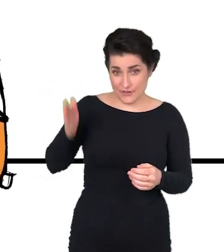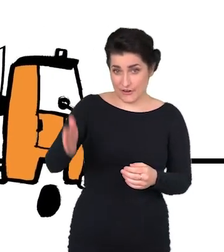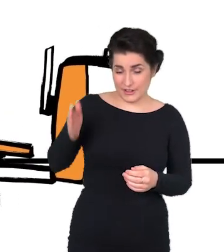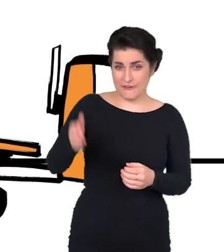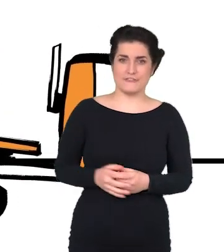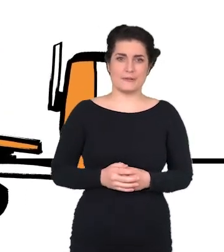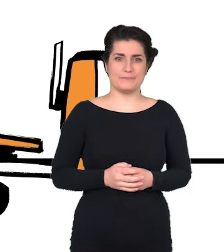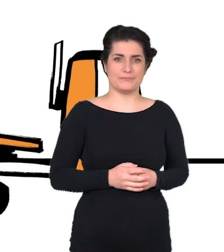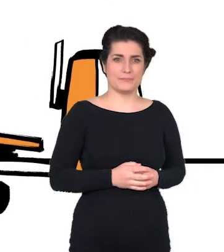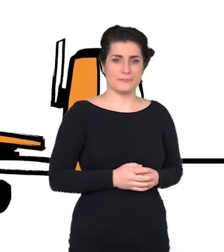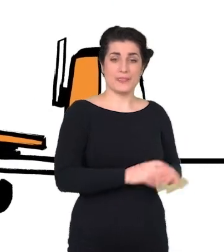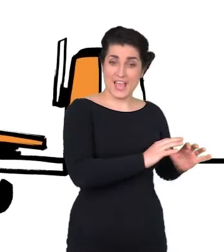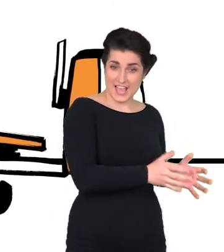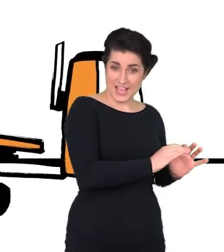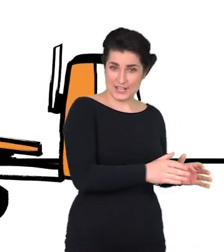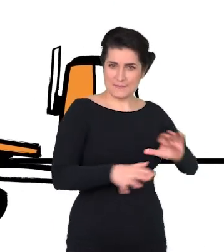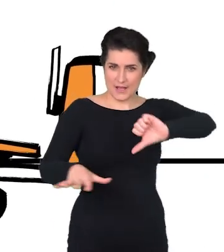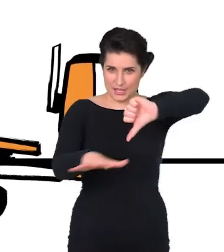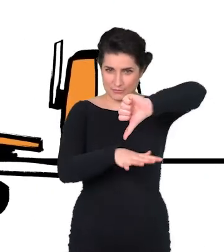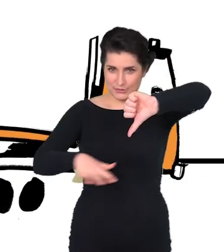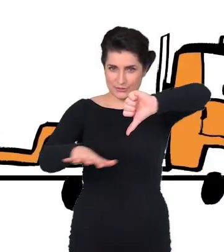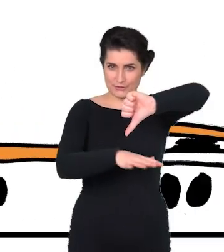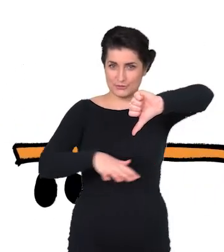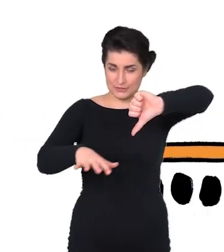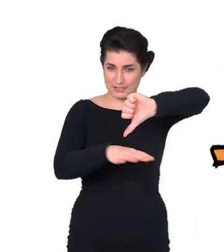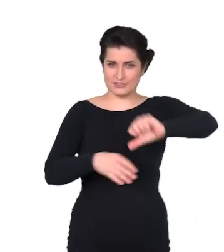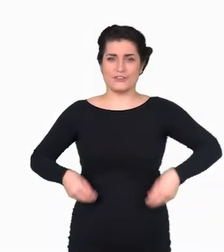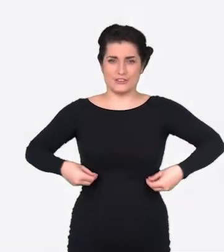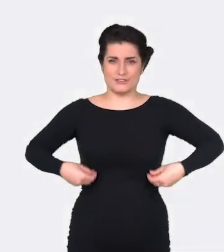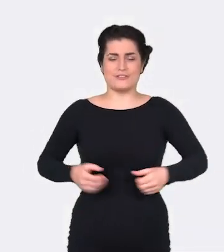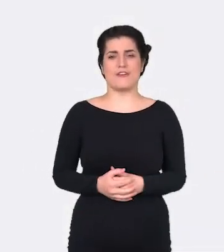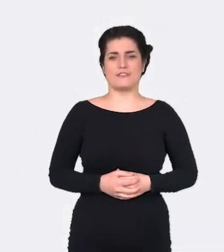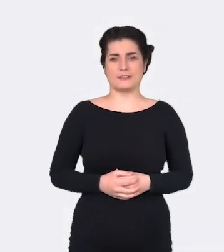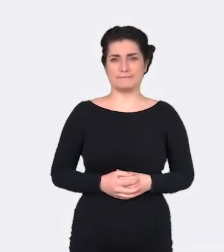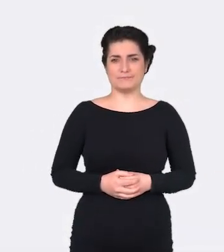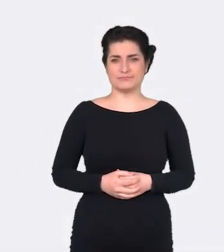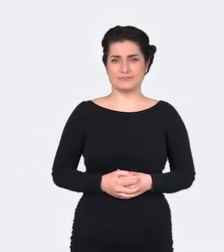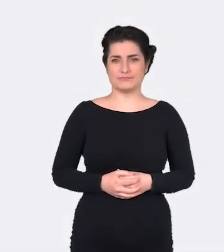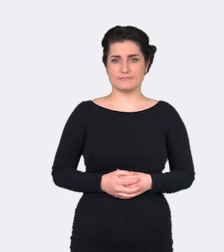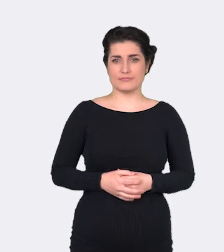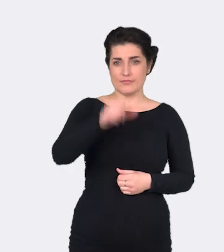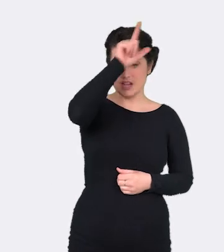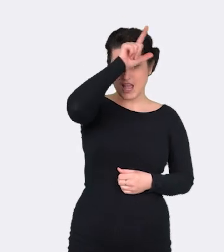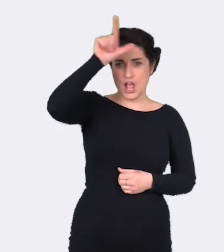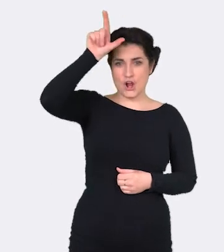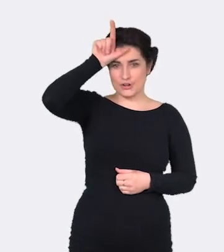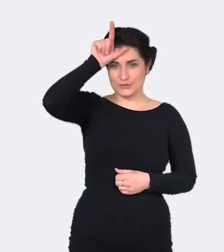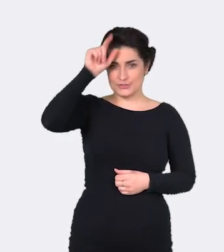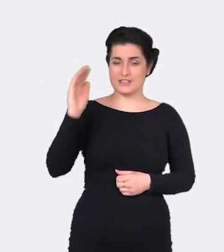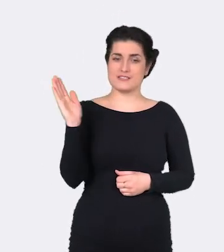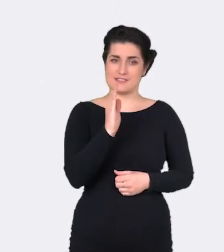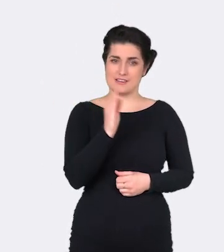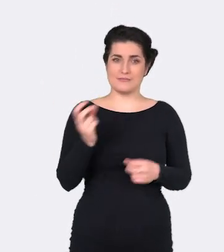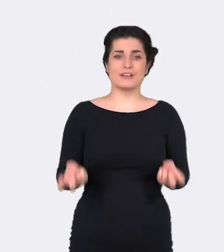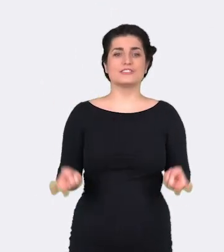muszą pokonywać dużych odległości na samochodach ciężarowych. Zrównoważony transport pozwala dbać o środowisko